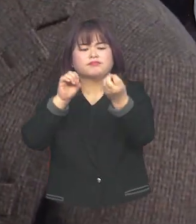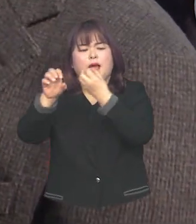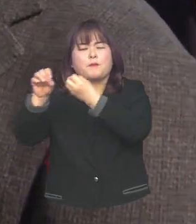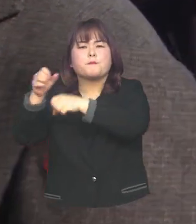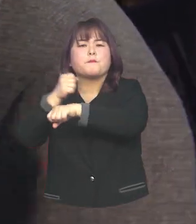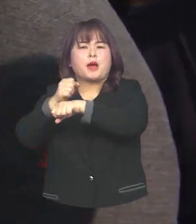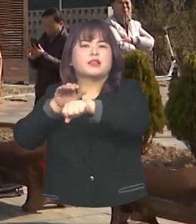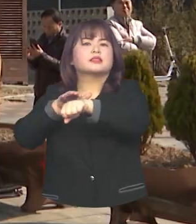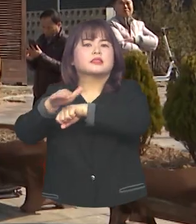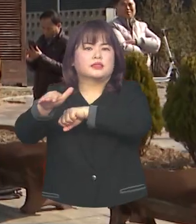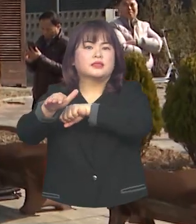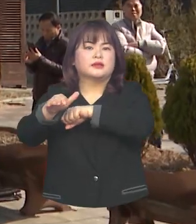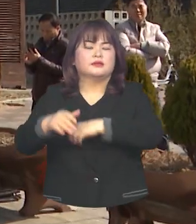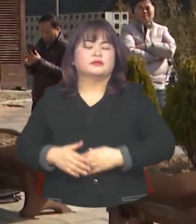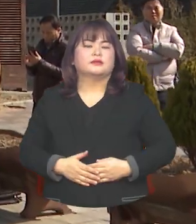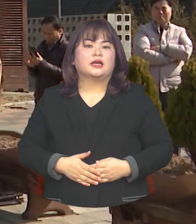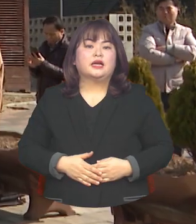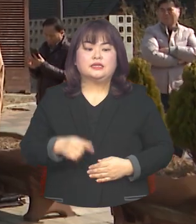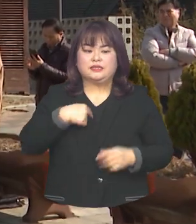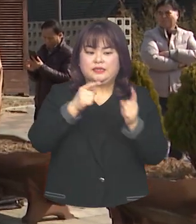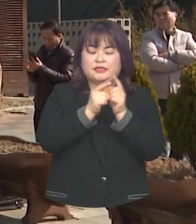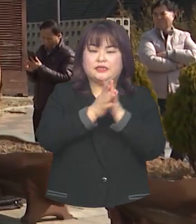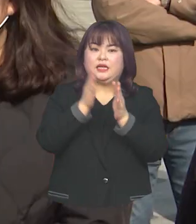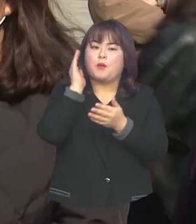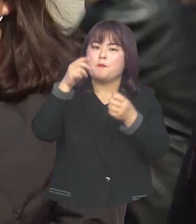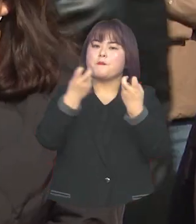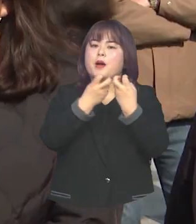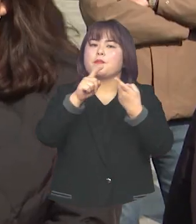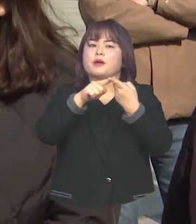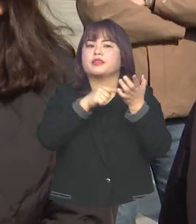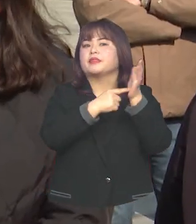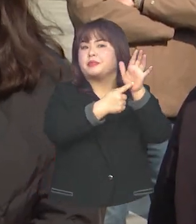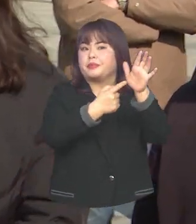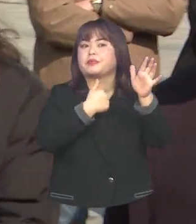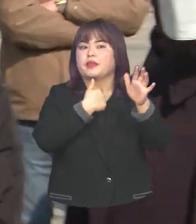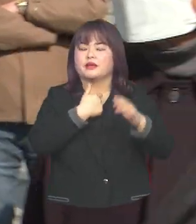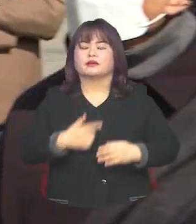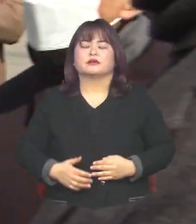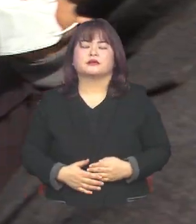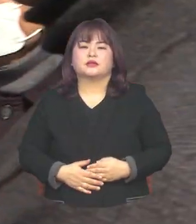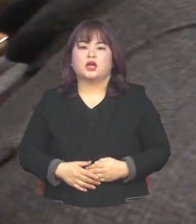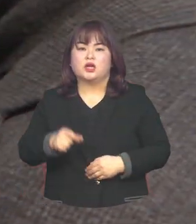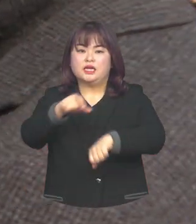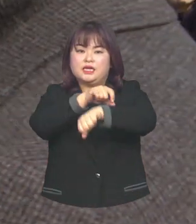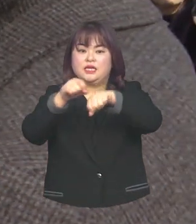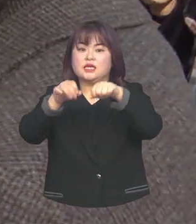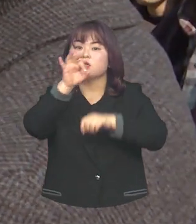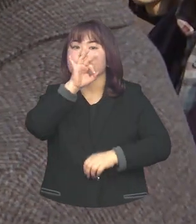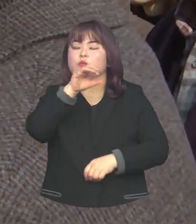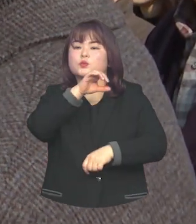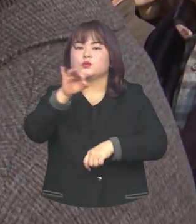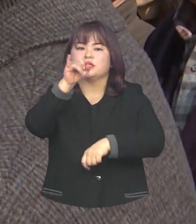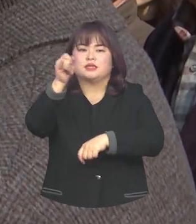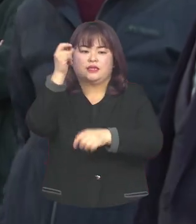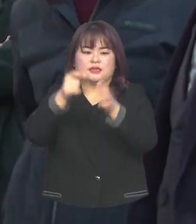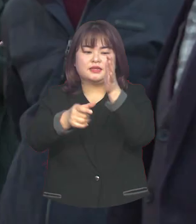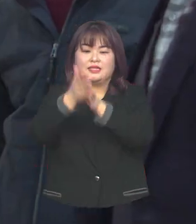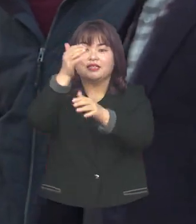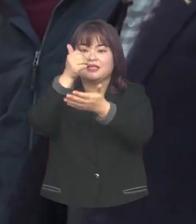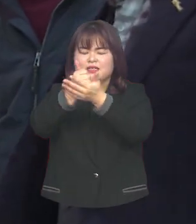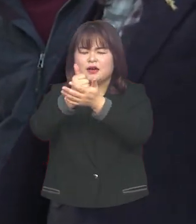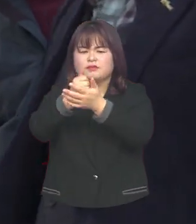현장 질문에 즉시 대답할 수 있도록 조치했으며 직접 해법을 내놓기도 했습니다. 이상일